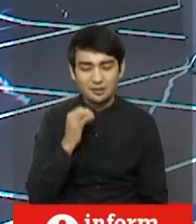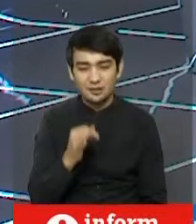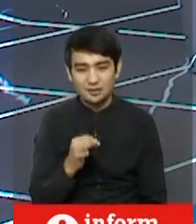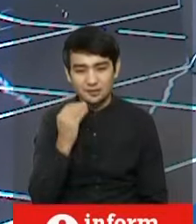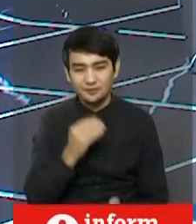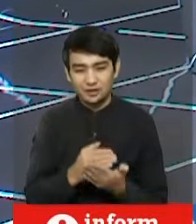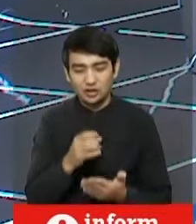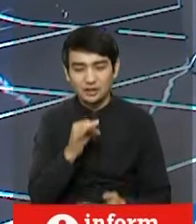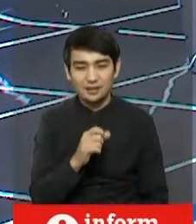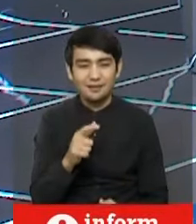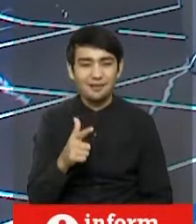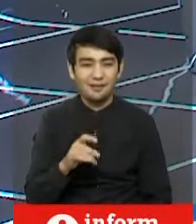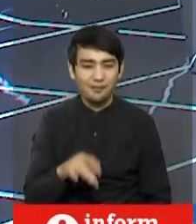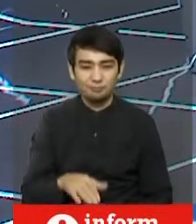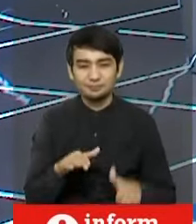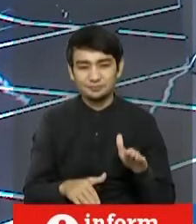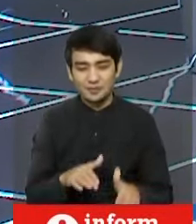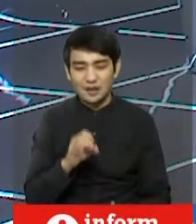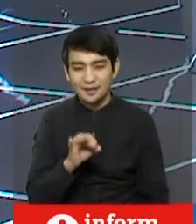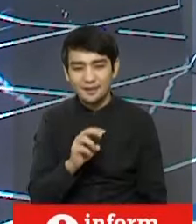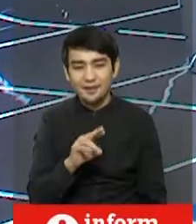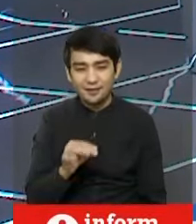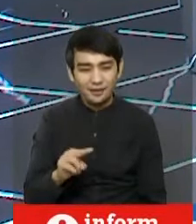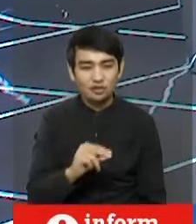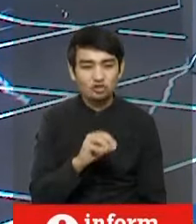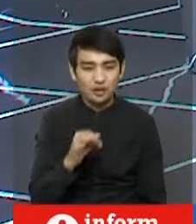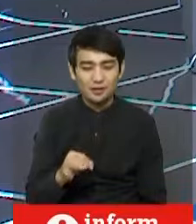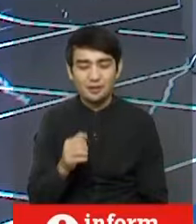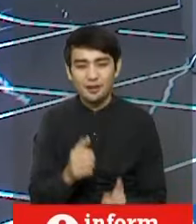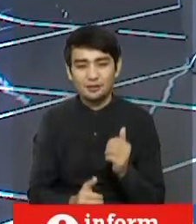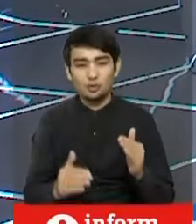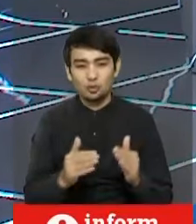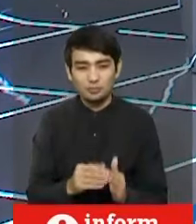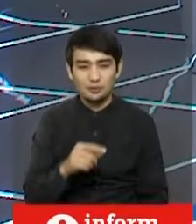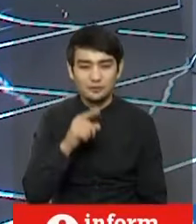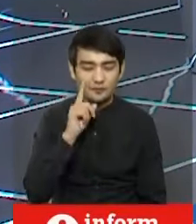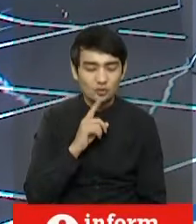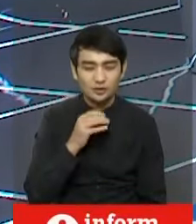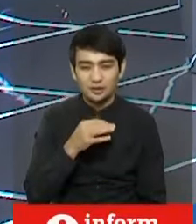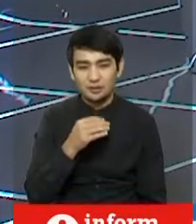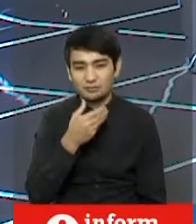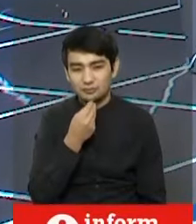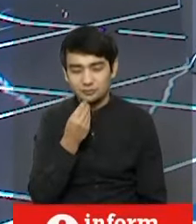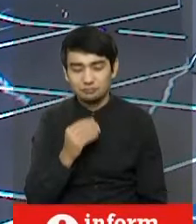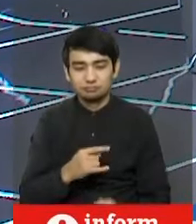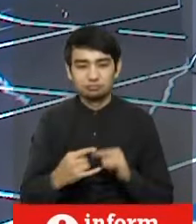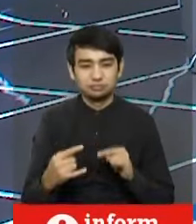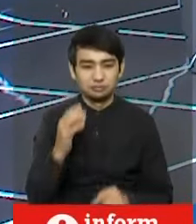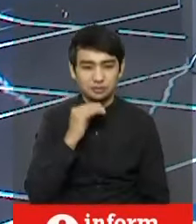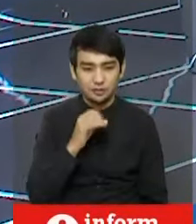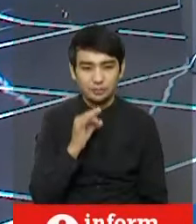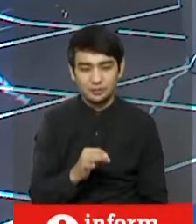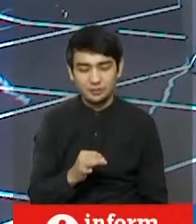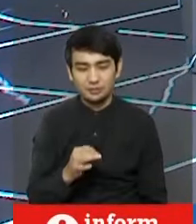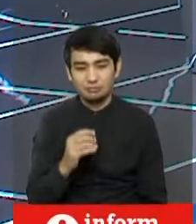кенийский чай который наполнит каждый дом ароматом уюта и станет украшением любого Дастархан